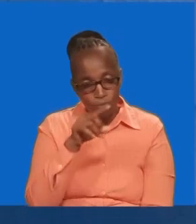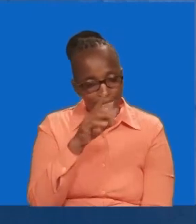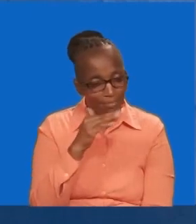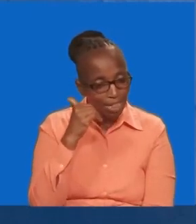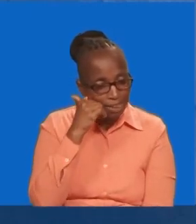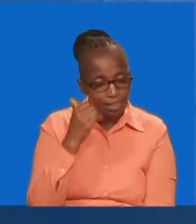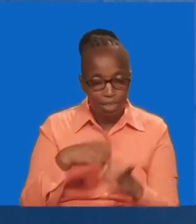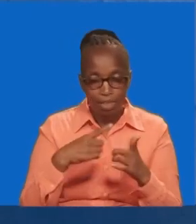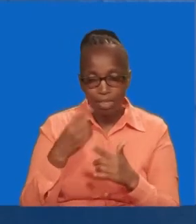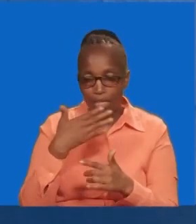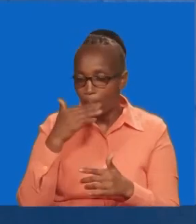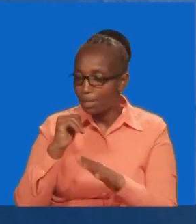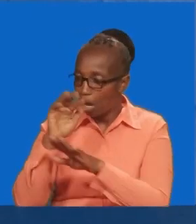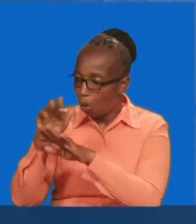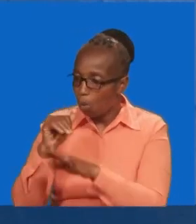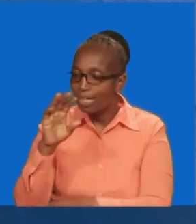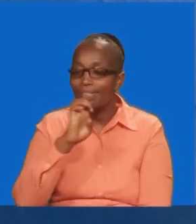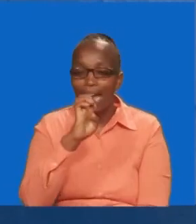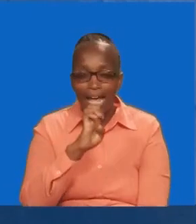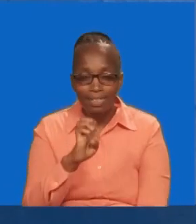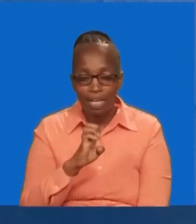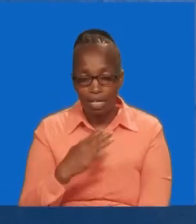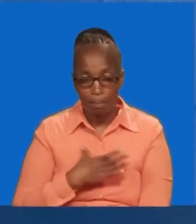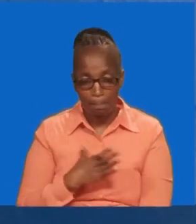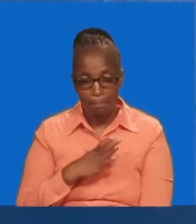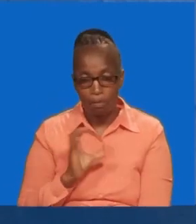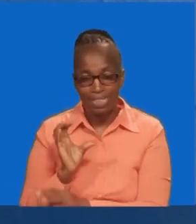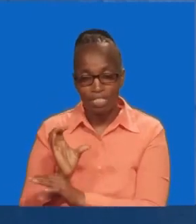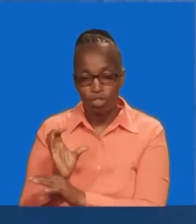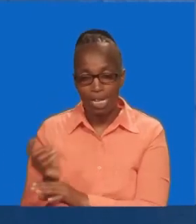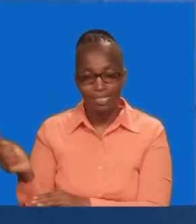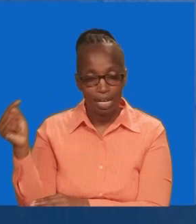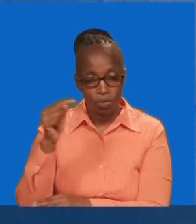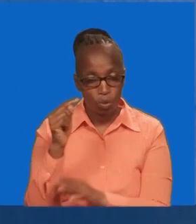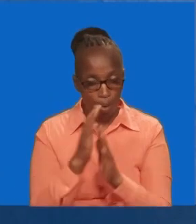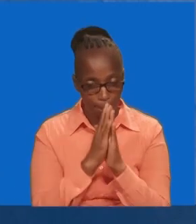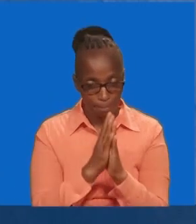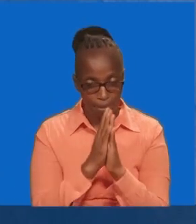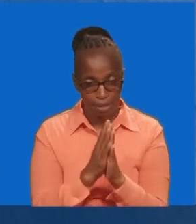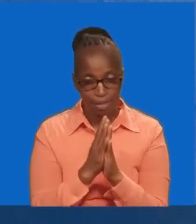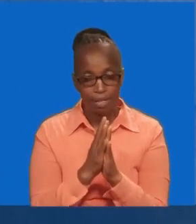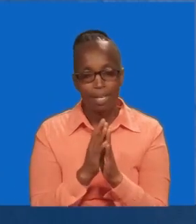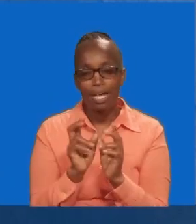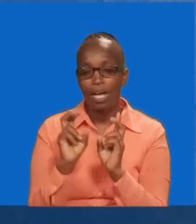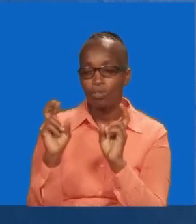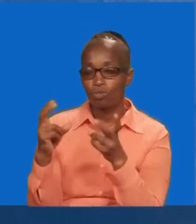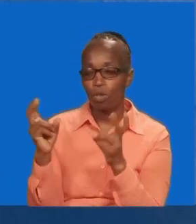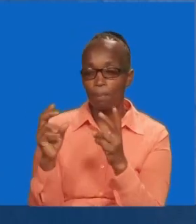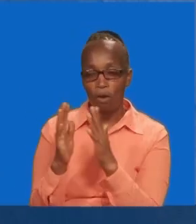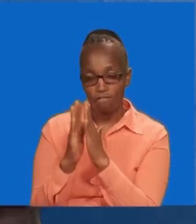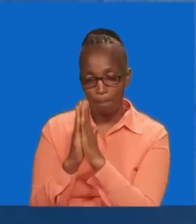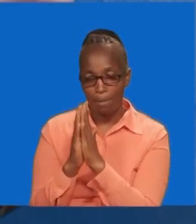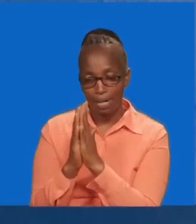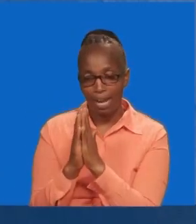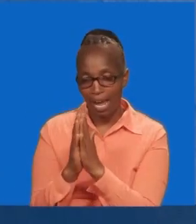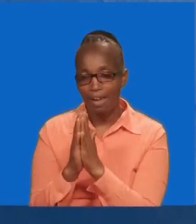wazee wa kanisa na wamuombe. Kwa hivyo, ili jambo la maombi ni jambo la maana sana.